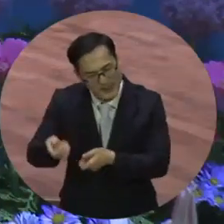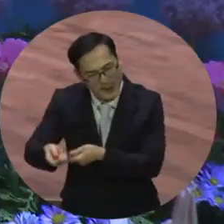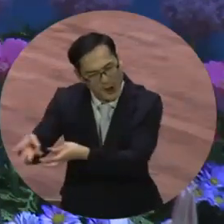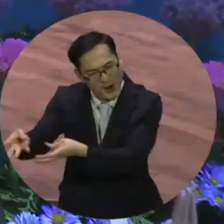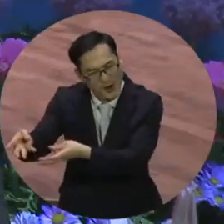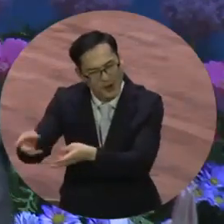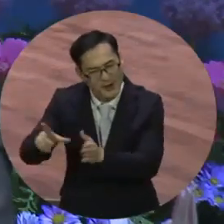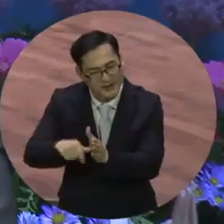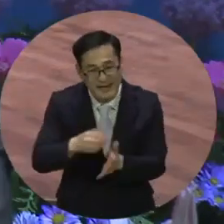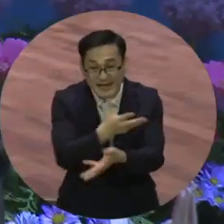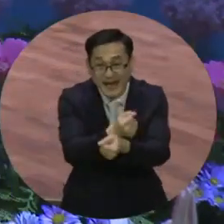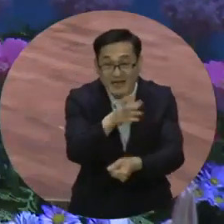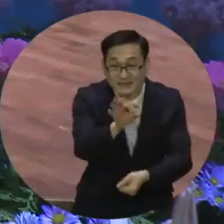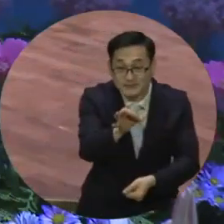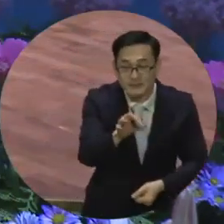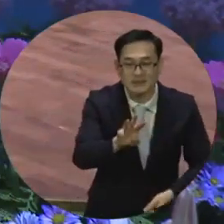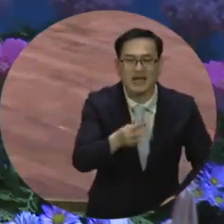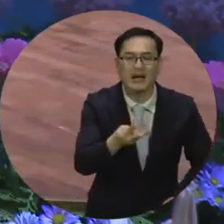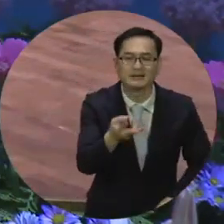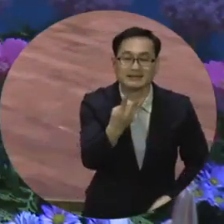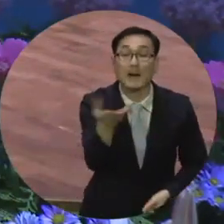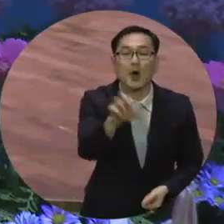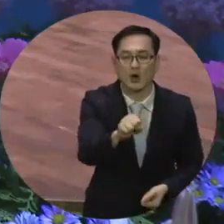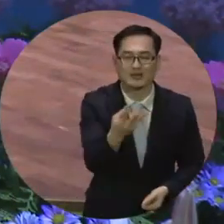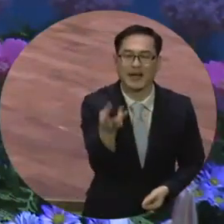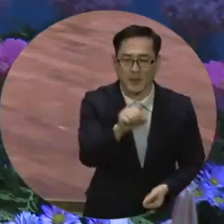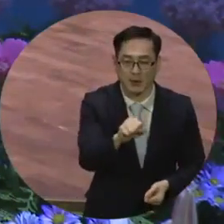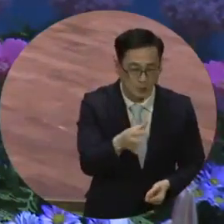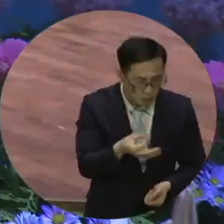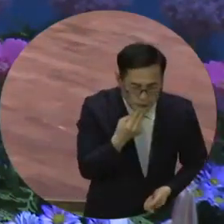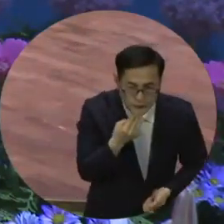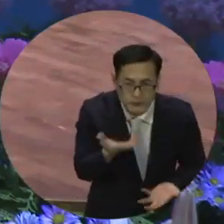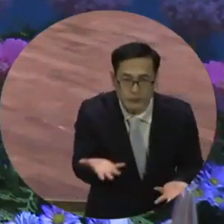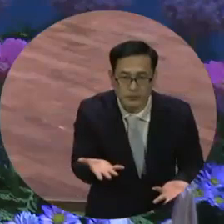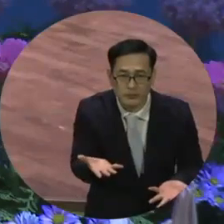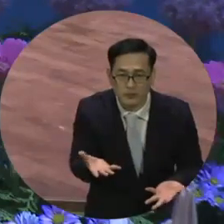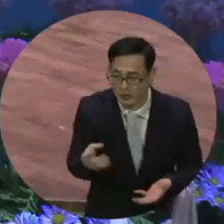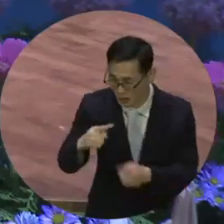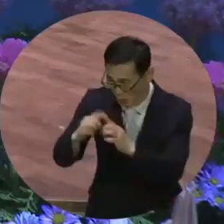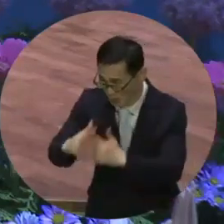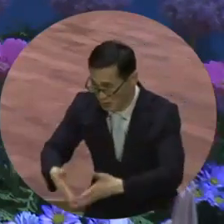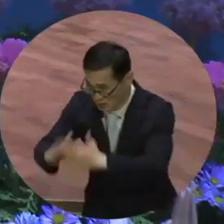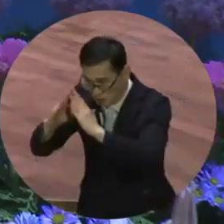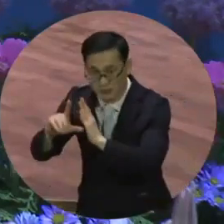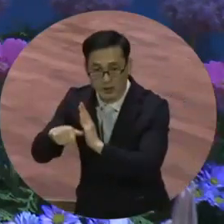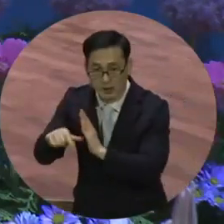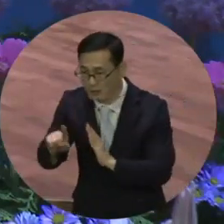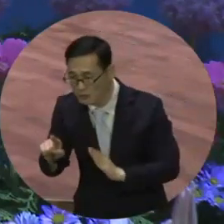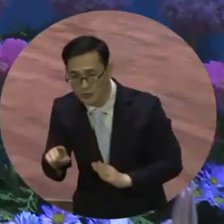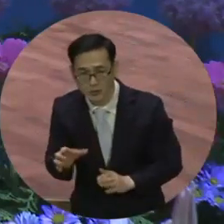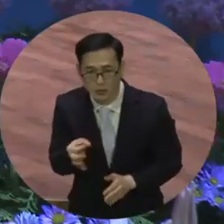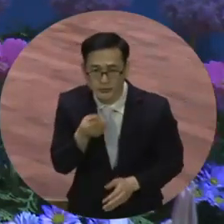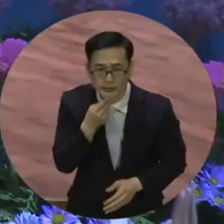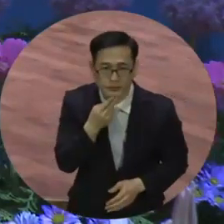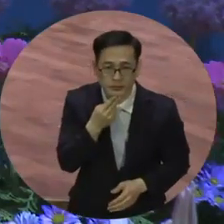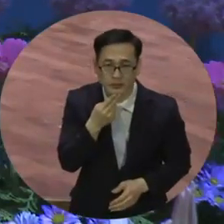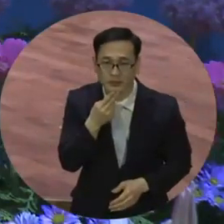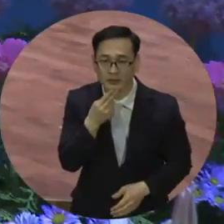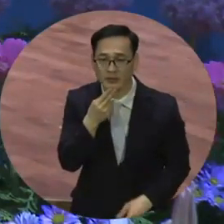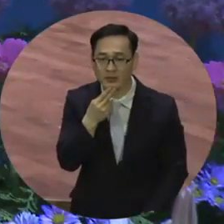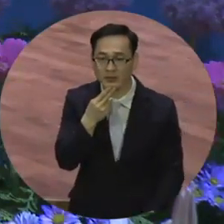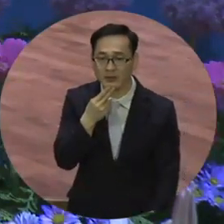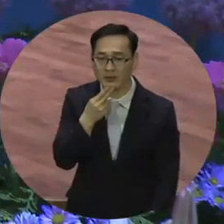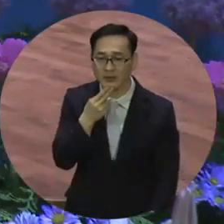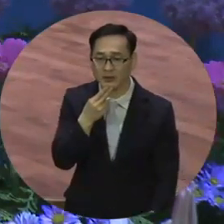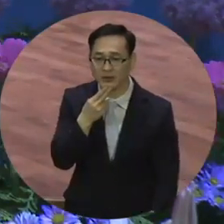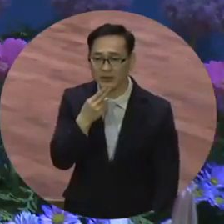샀는데, 이 사야 되는데 계약금 3억 없어. 교회 개척한 지 딱 3년이야, 3년. 교회 개척한